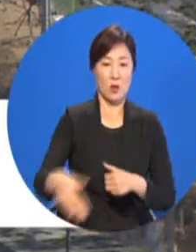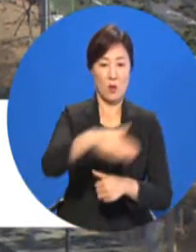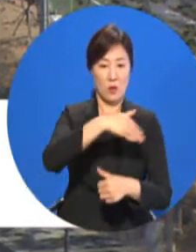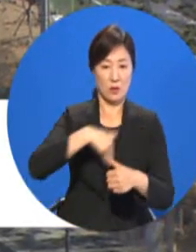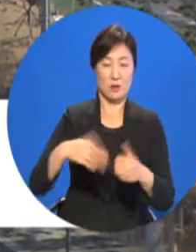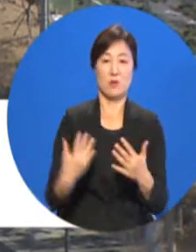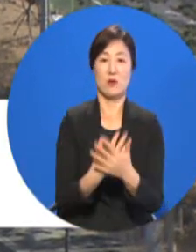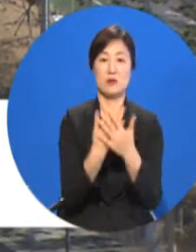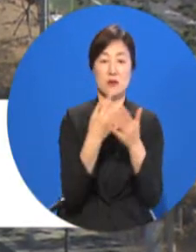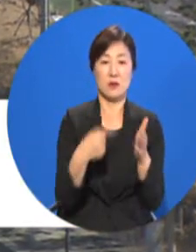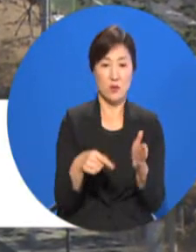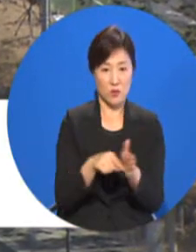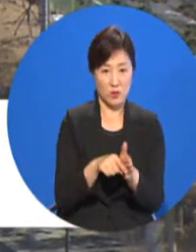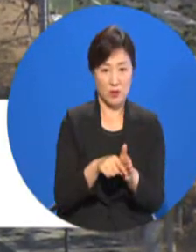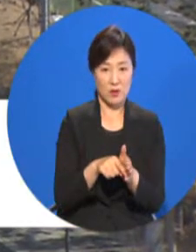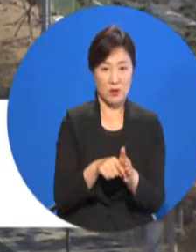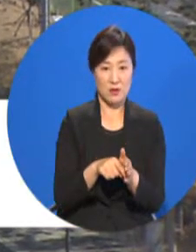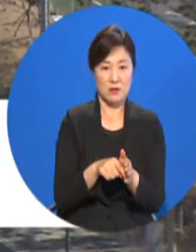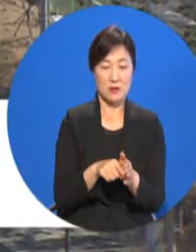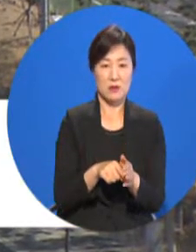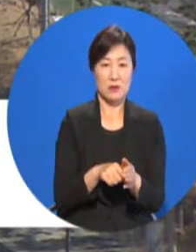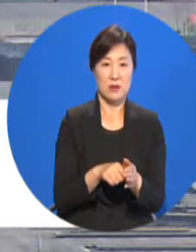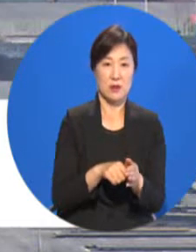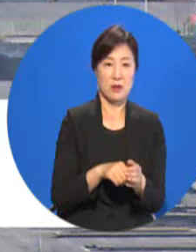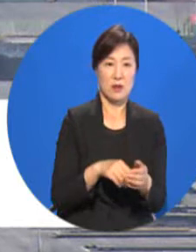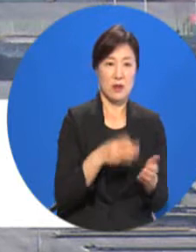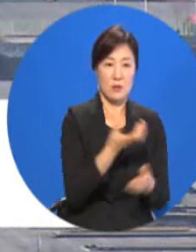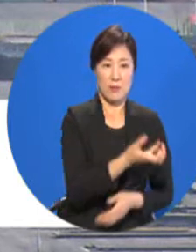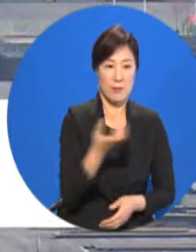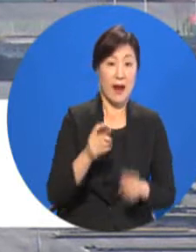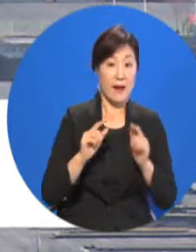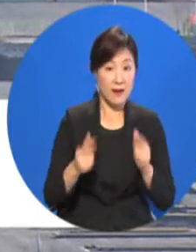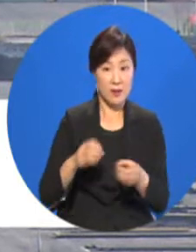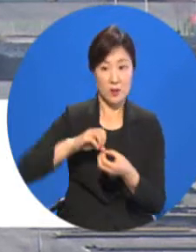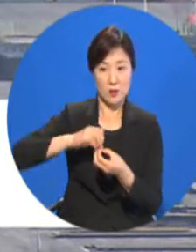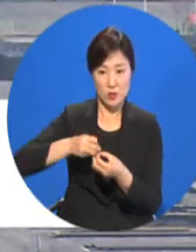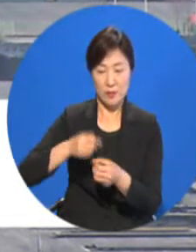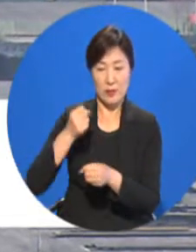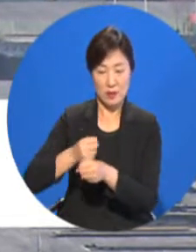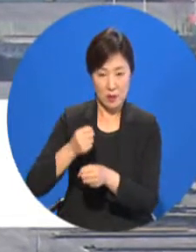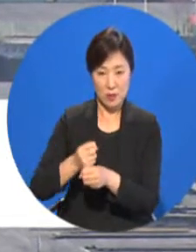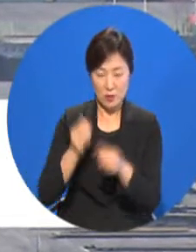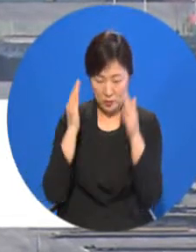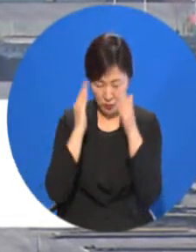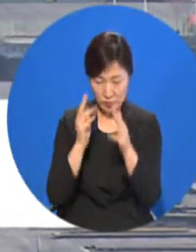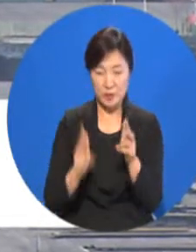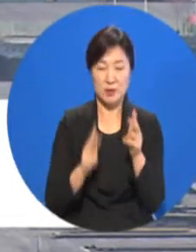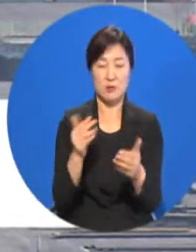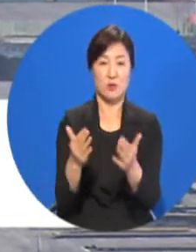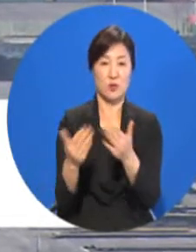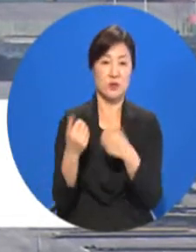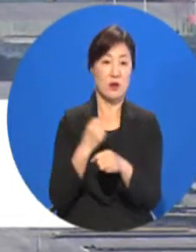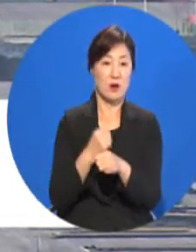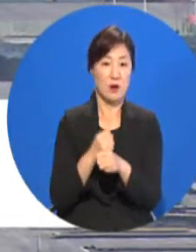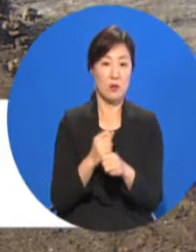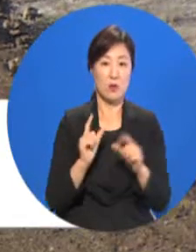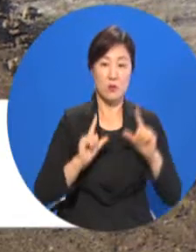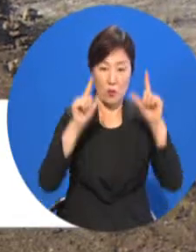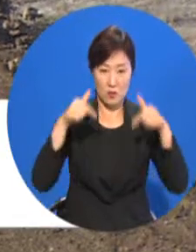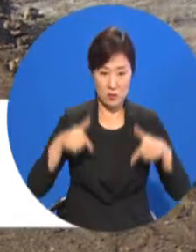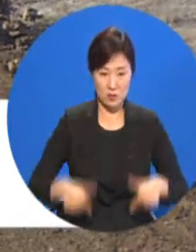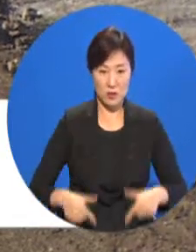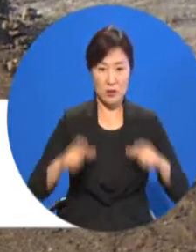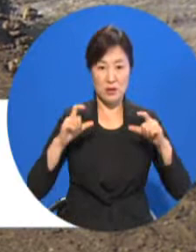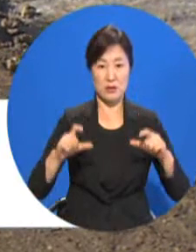활성화를 위해서는 단순 물류업이 아닌 조립과 가공 중심의 고부가가치 산업을 유치하고 동측과 서측 배후단지